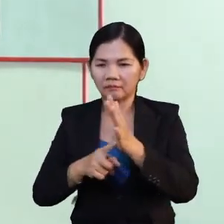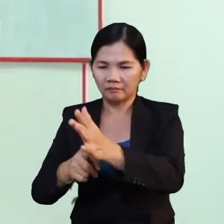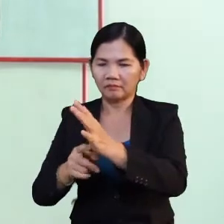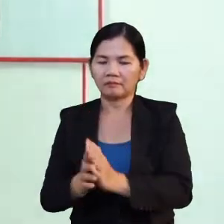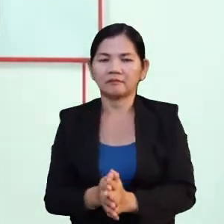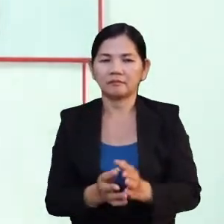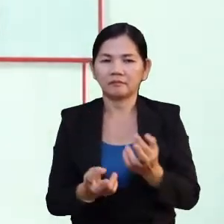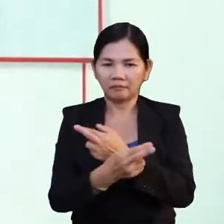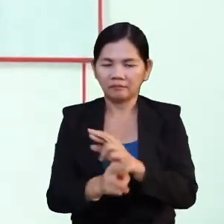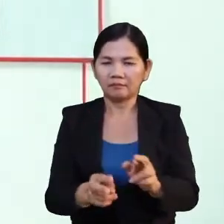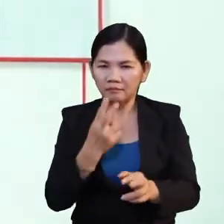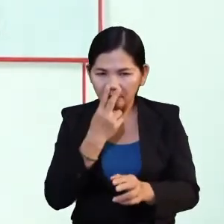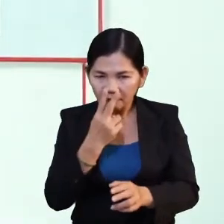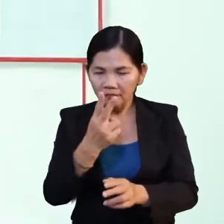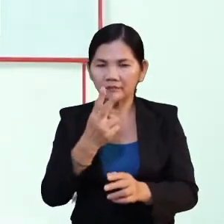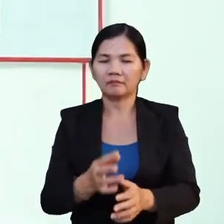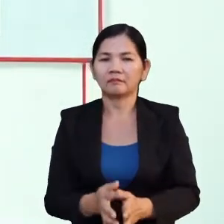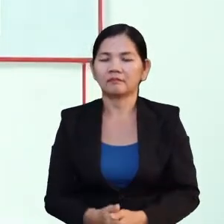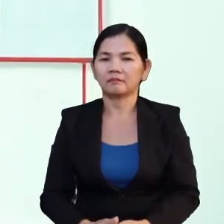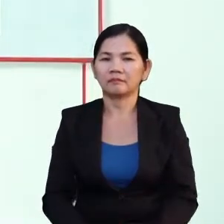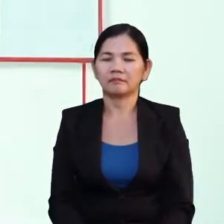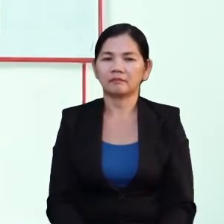កូនត្រៀមមើលទាំងអស់គ្នា